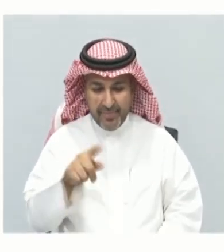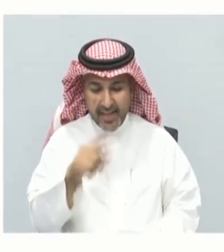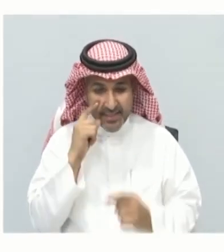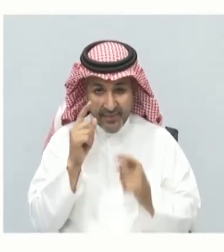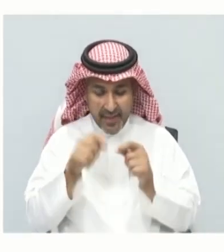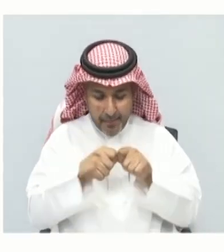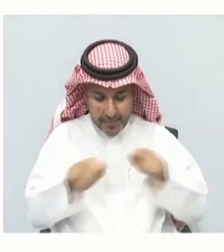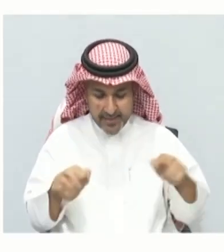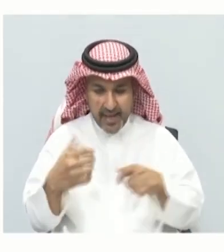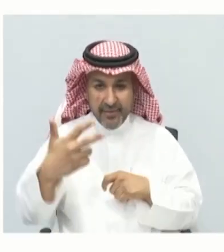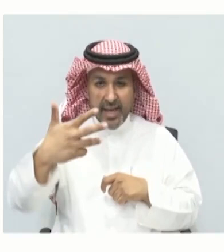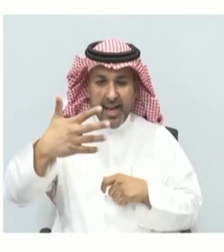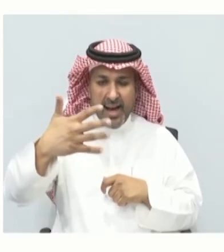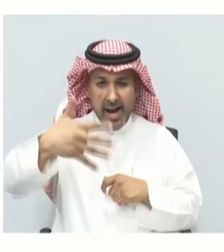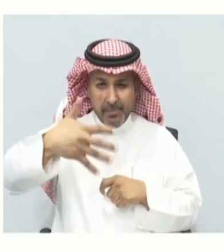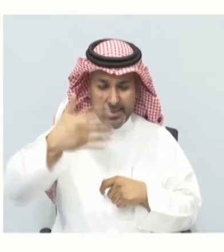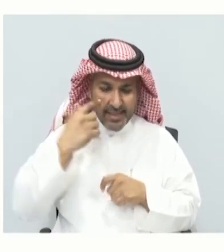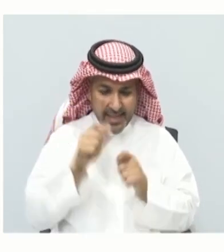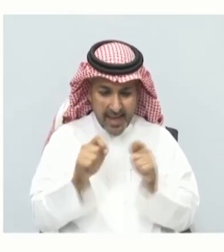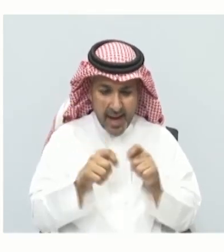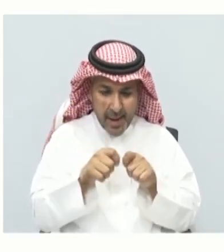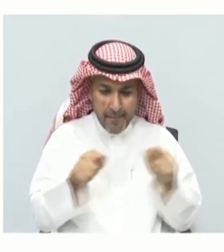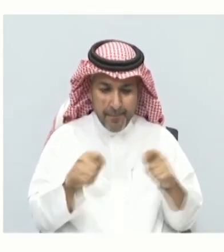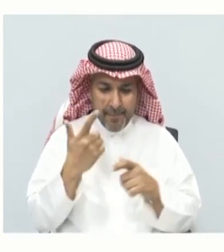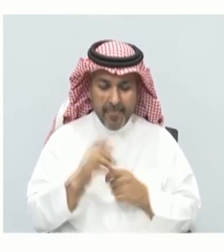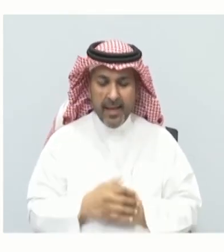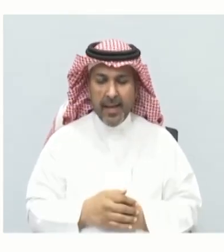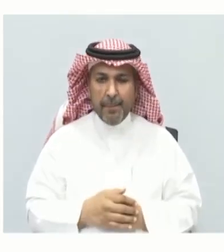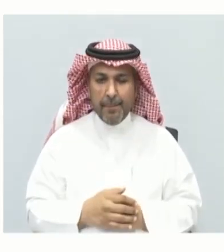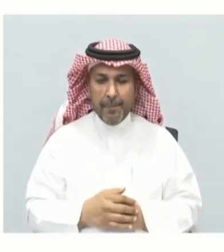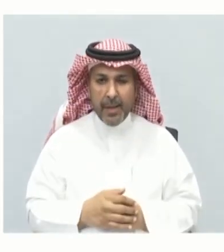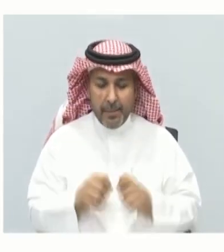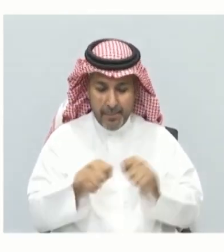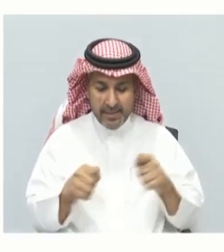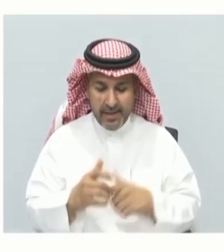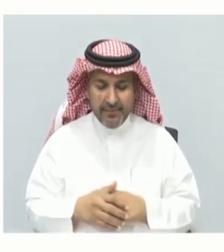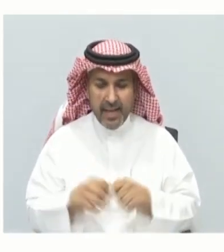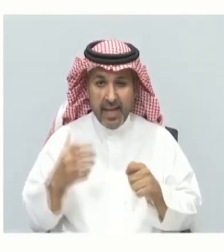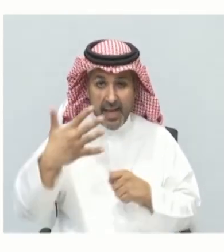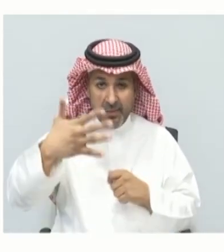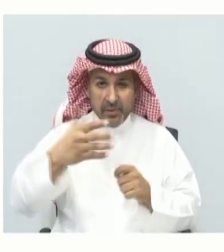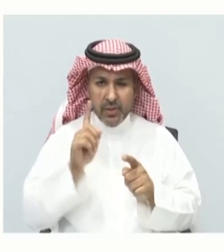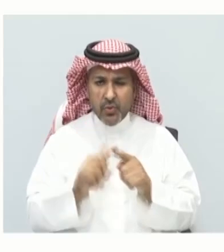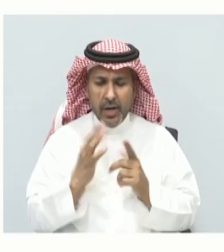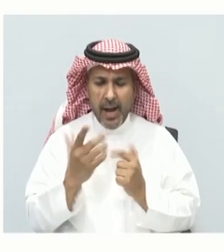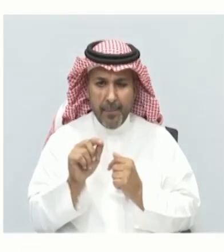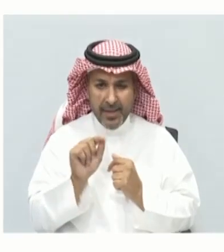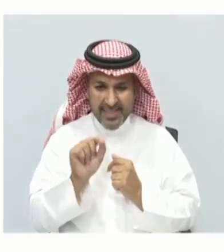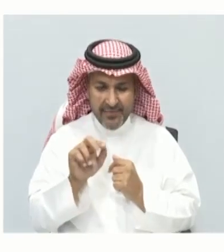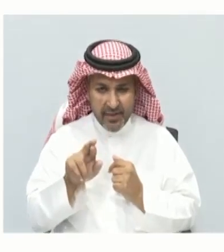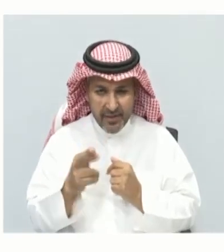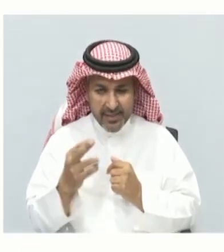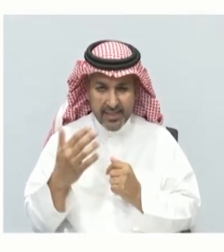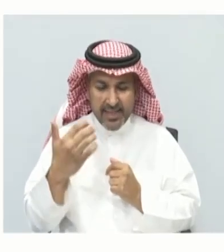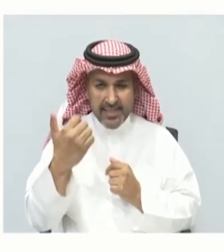62 ثانيه فبالتالي لهذه القراءه موجوده احسب السرعه اما نعلم ان السرعه في تساوي ماذا دي